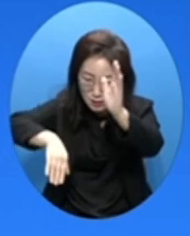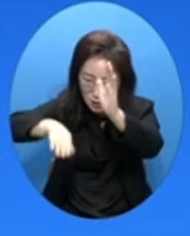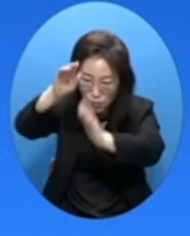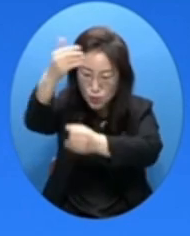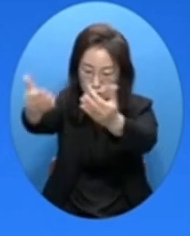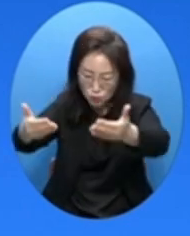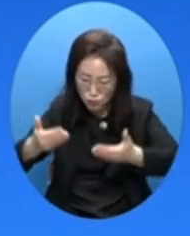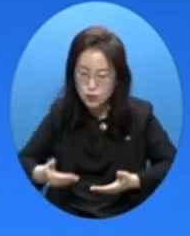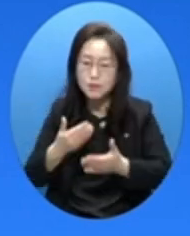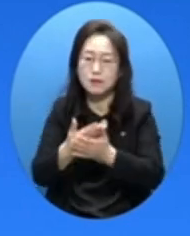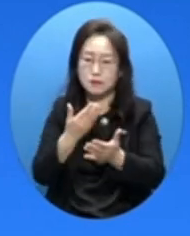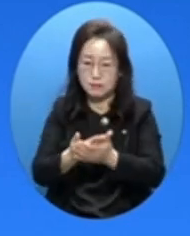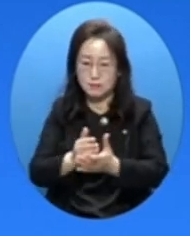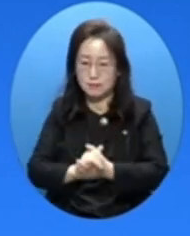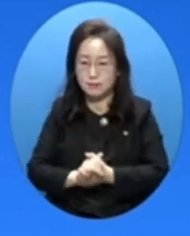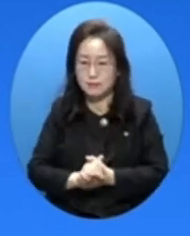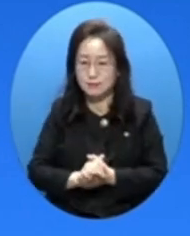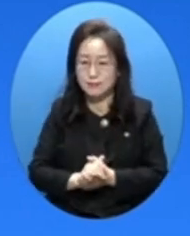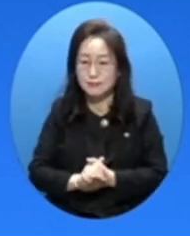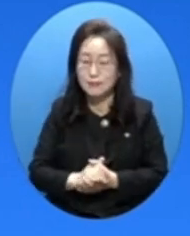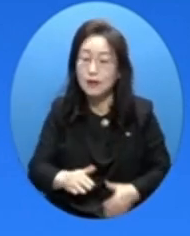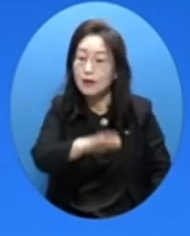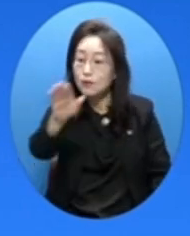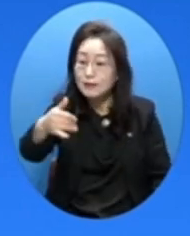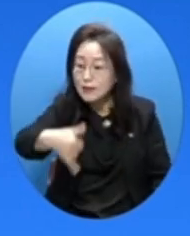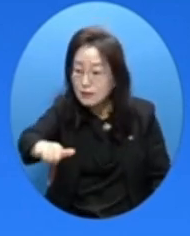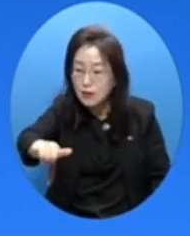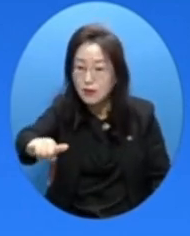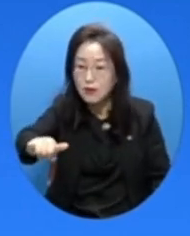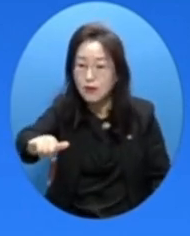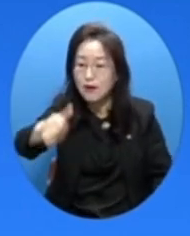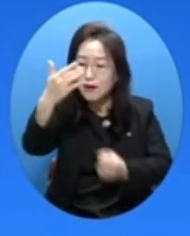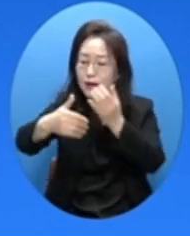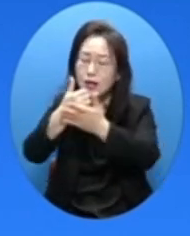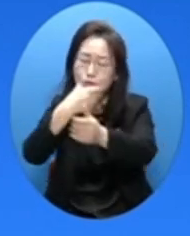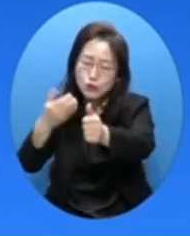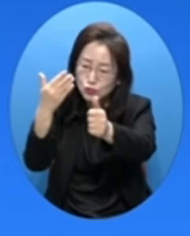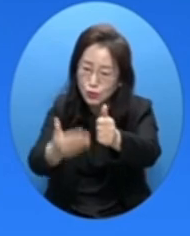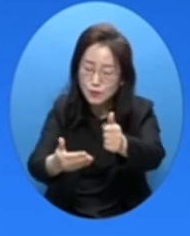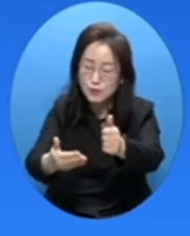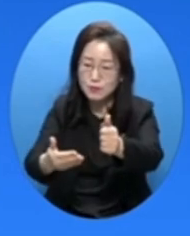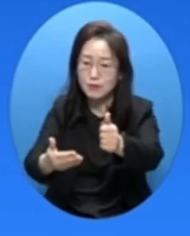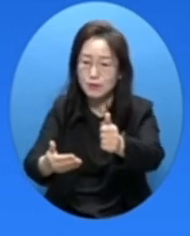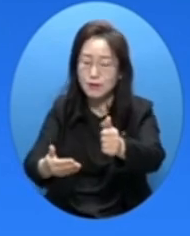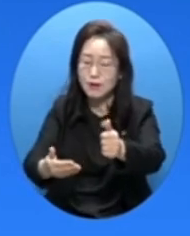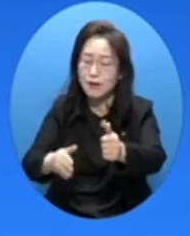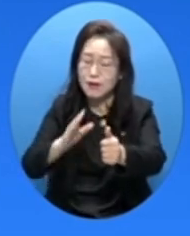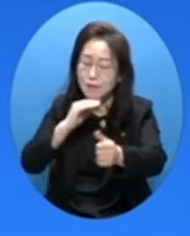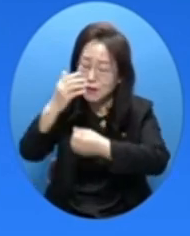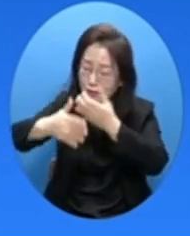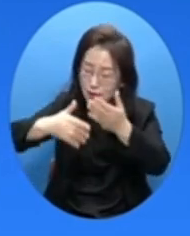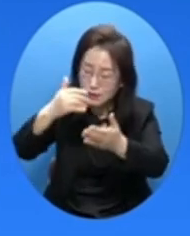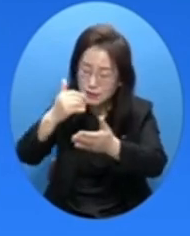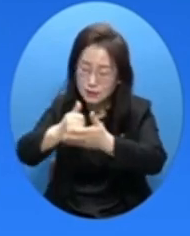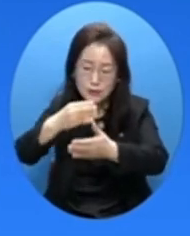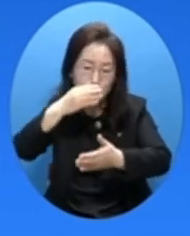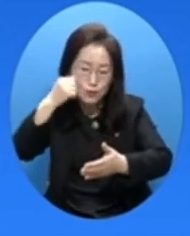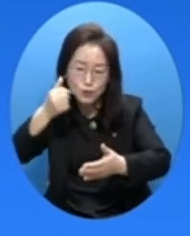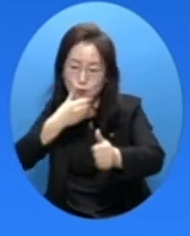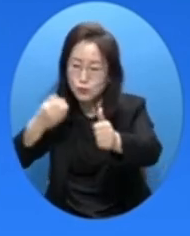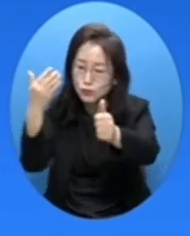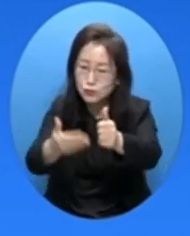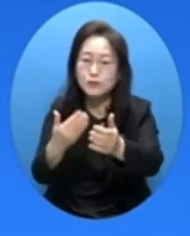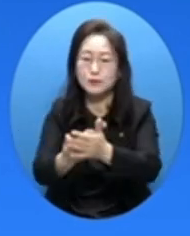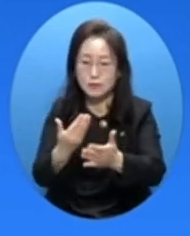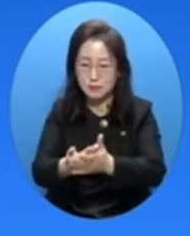채워 주시옵소서. 우리 자녀에게 하나님께서 복을 내려주시되 우리 자녀가 하나님 앞에서 형통하게 되게 하여